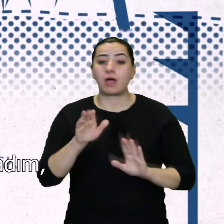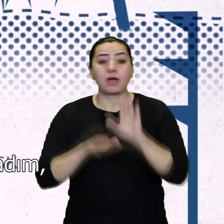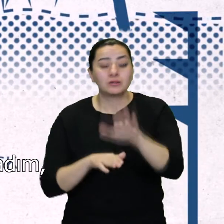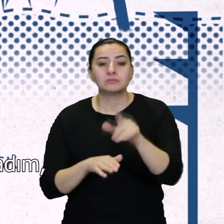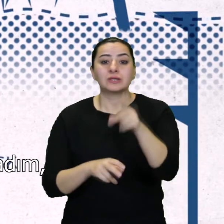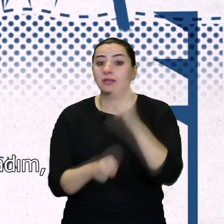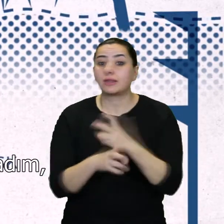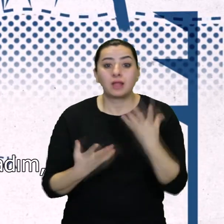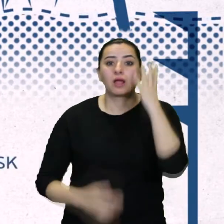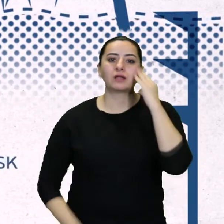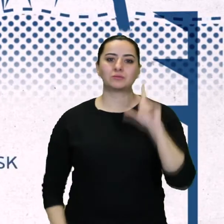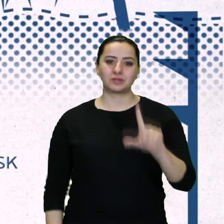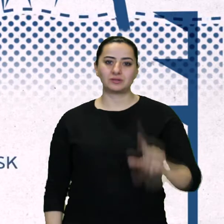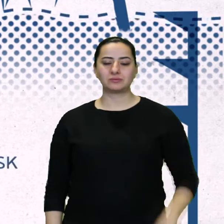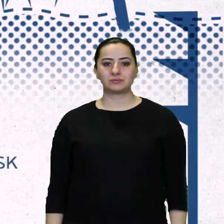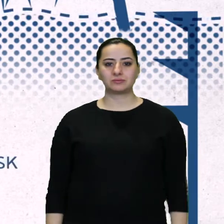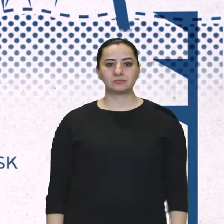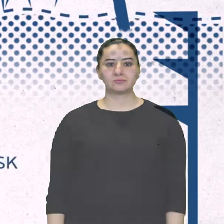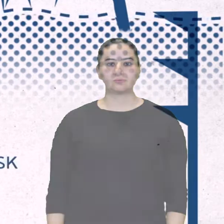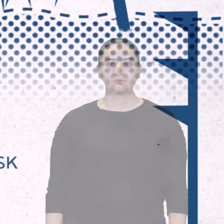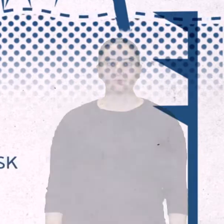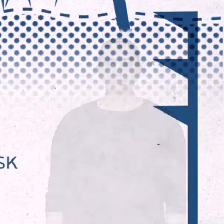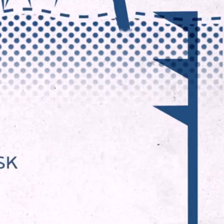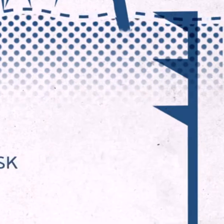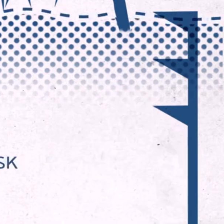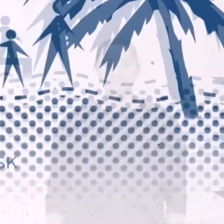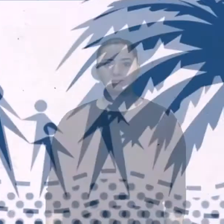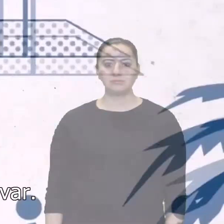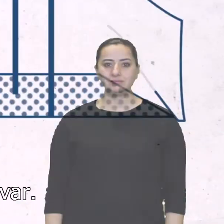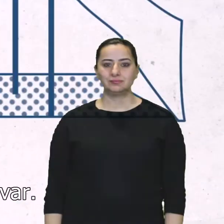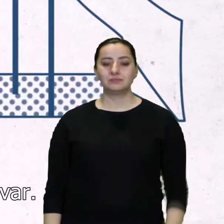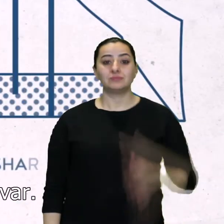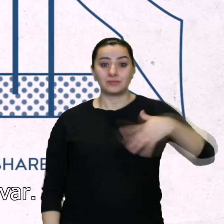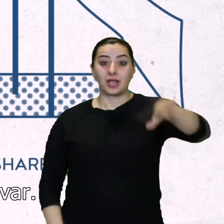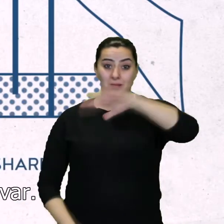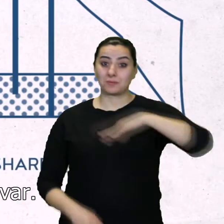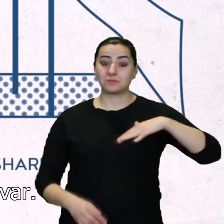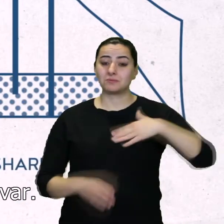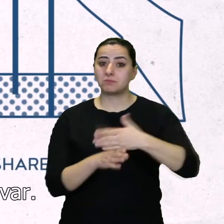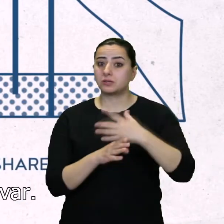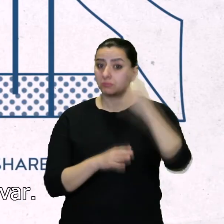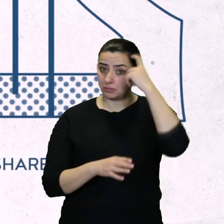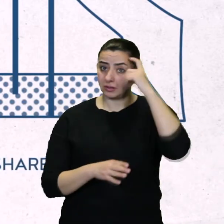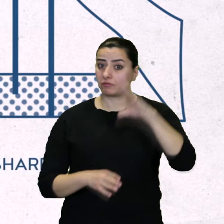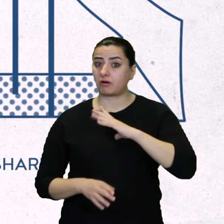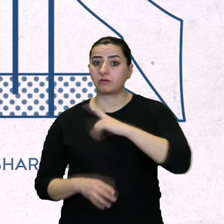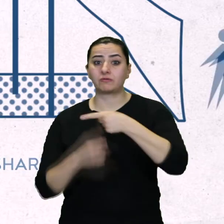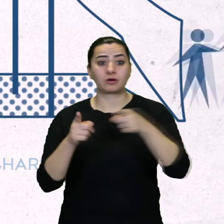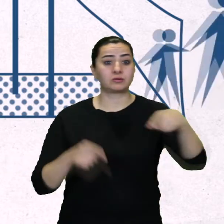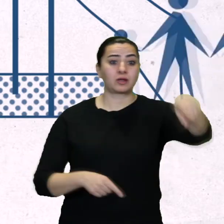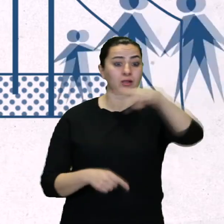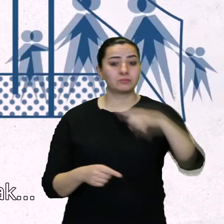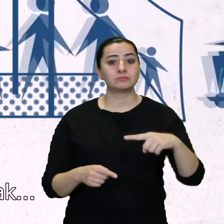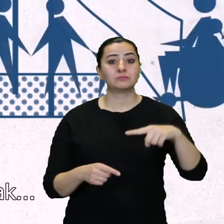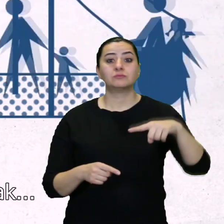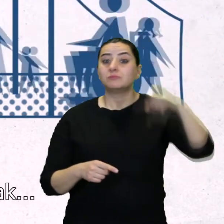anlaşılmasıdır. 2050'de deniz seviyesi palmiye ağaçlarının gövdesinde bir hayli yükseldi. Hepimizin paylaşacak bilgileri var. İnsan figürleri bir